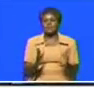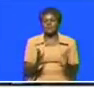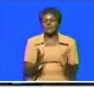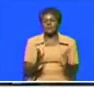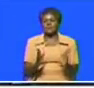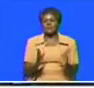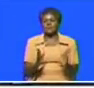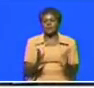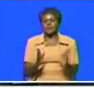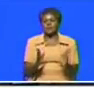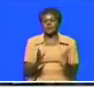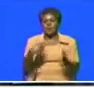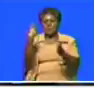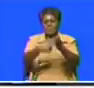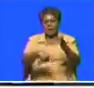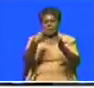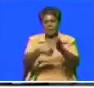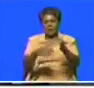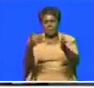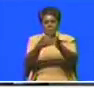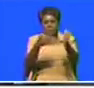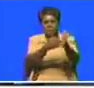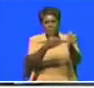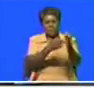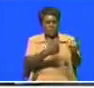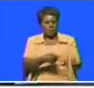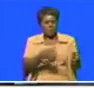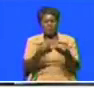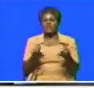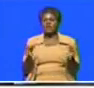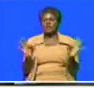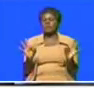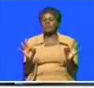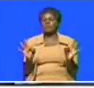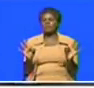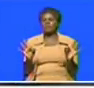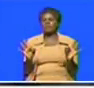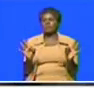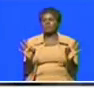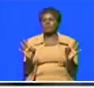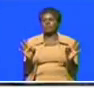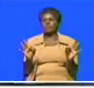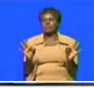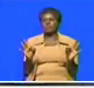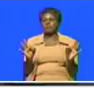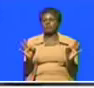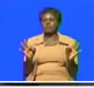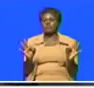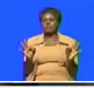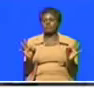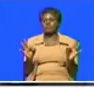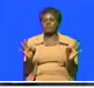now paid by the taxpayers to deny the accused his freedom in court